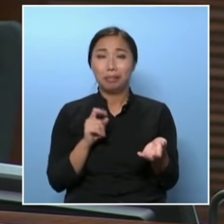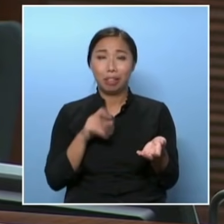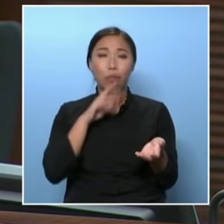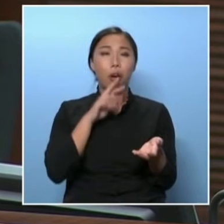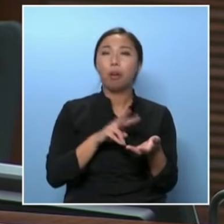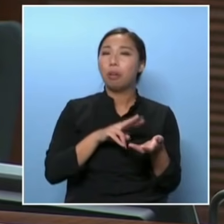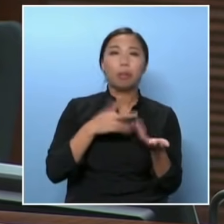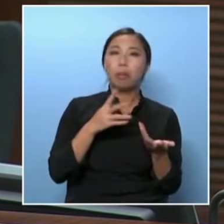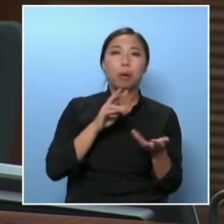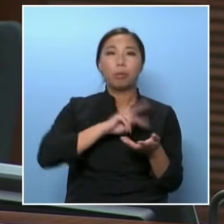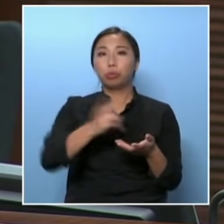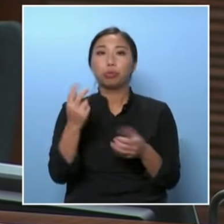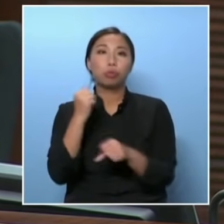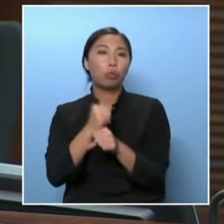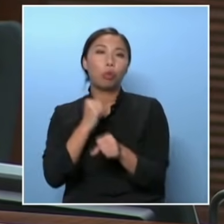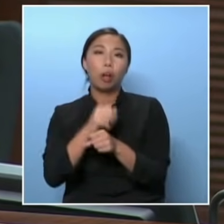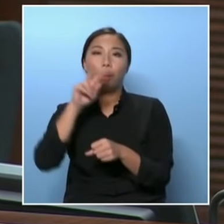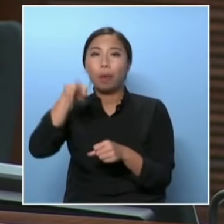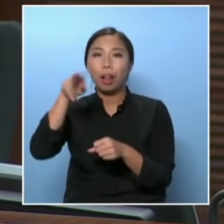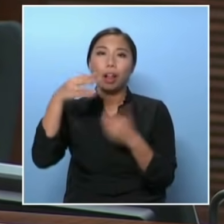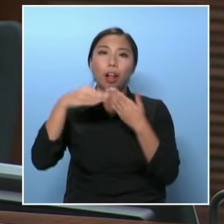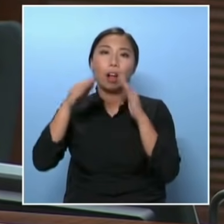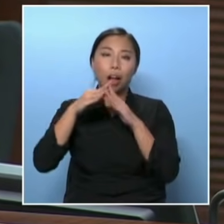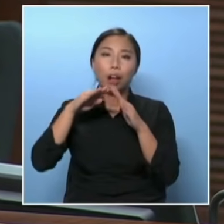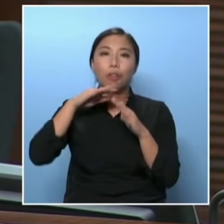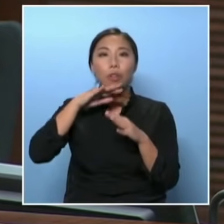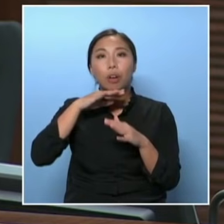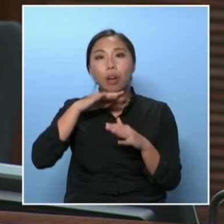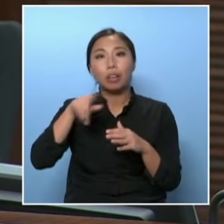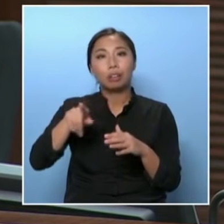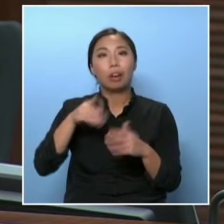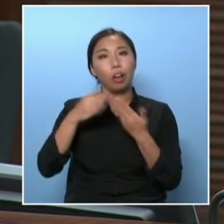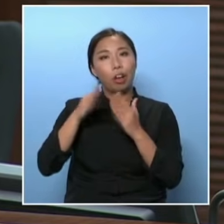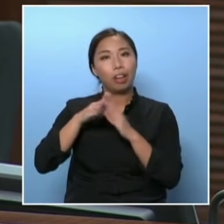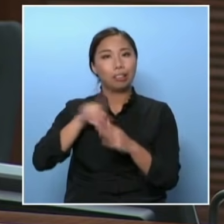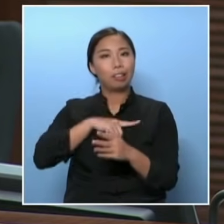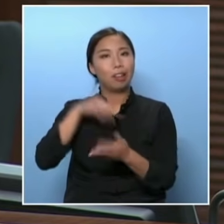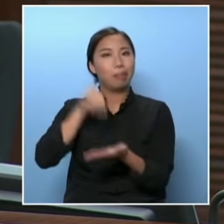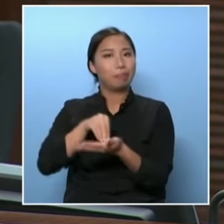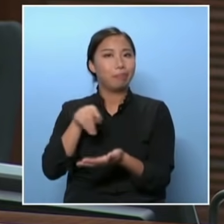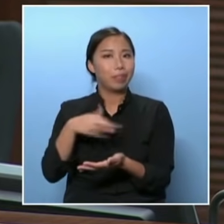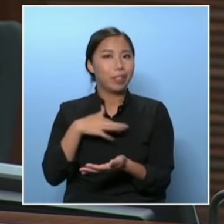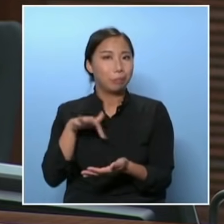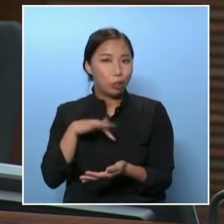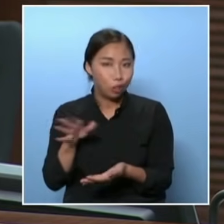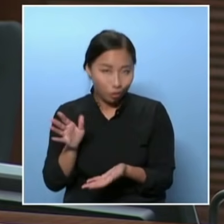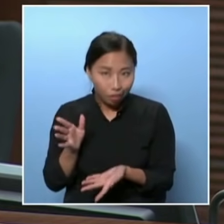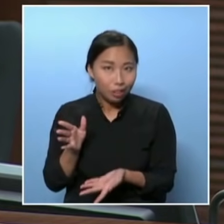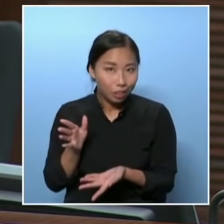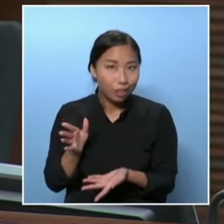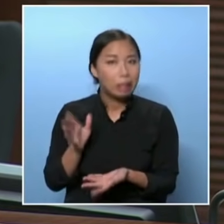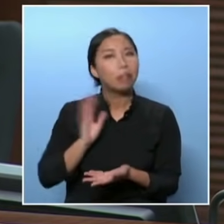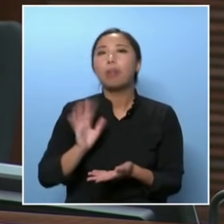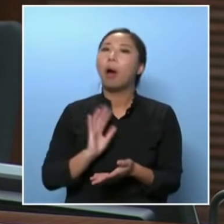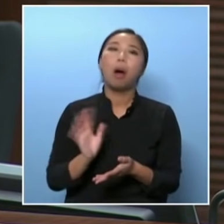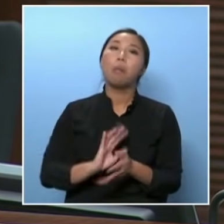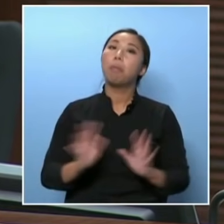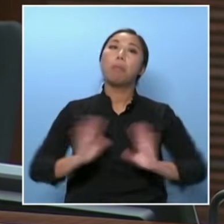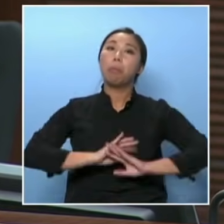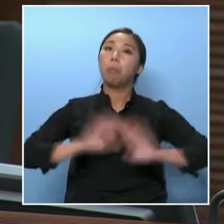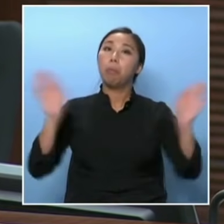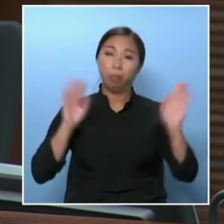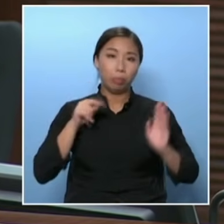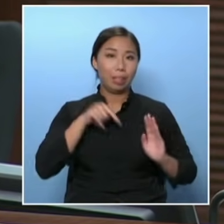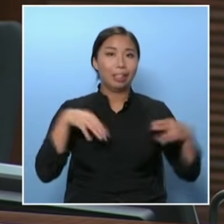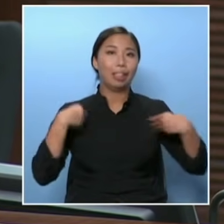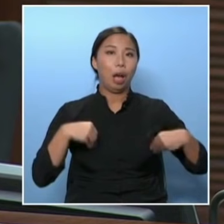校啊等等咧，以往其實你話校本或學校自己本身佢有抉擇或者決定嘅，依家唔係啦。教育局